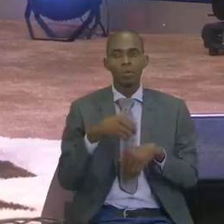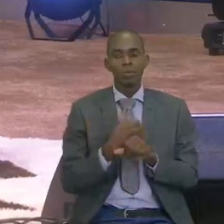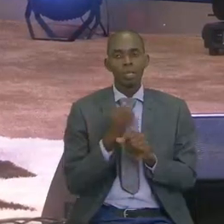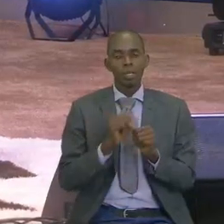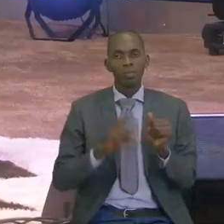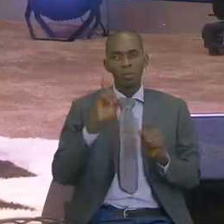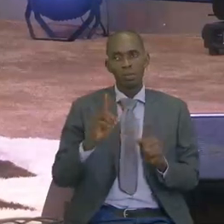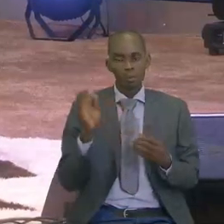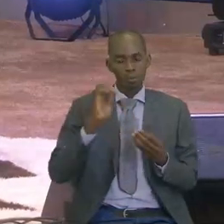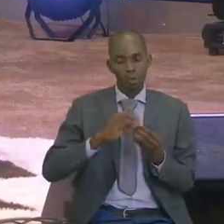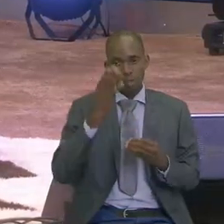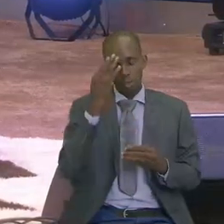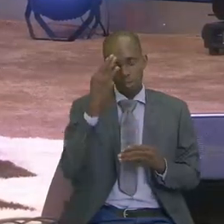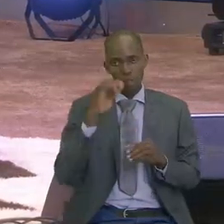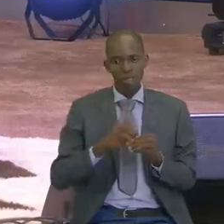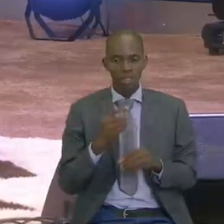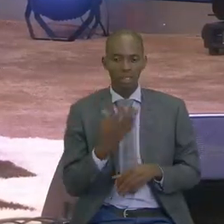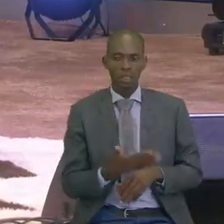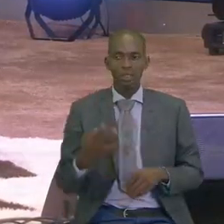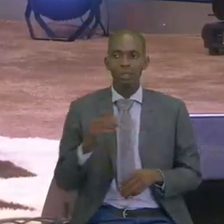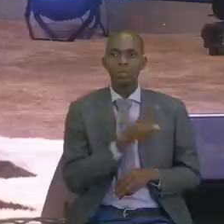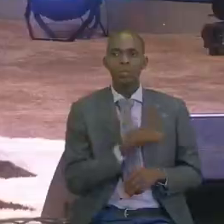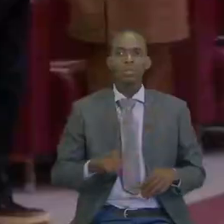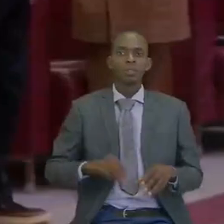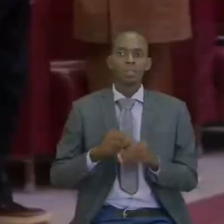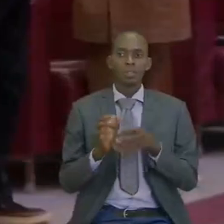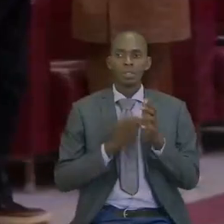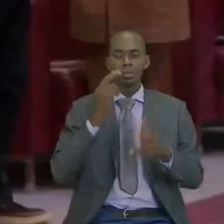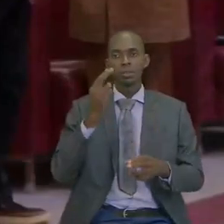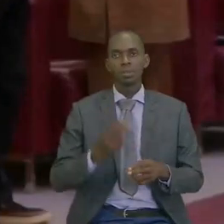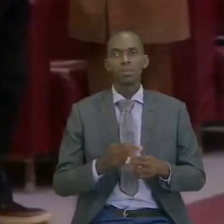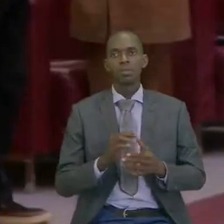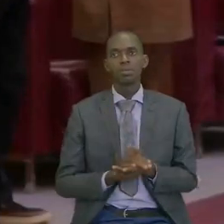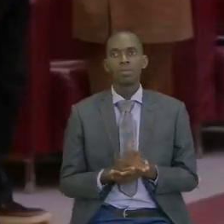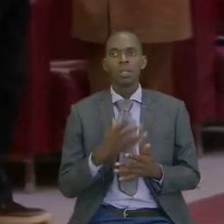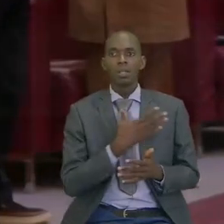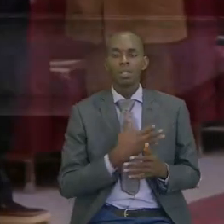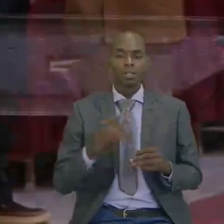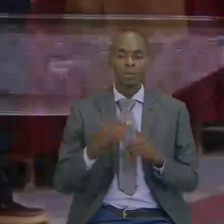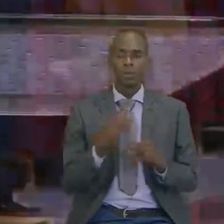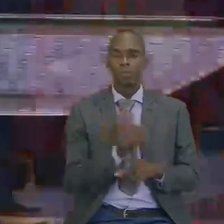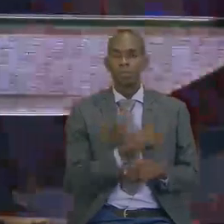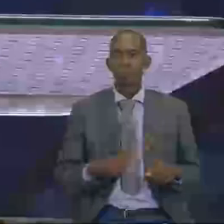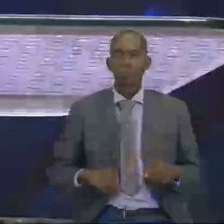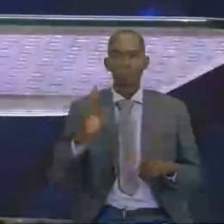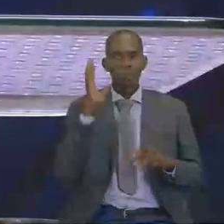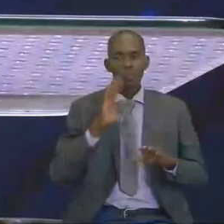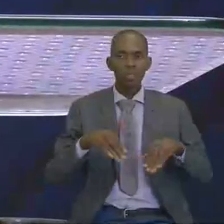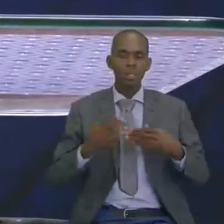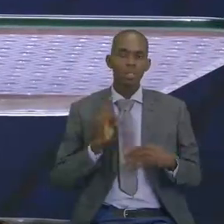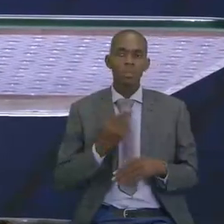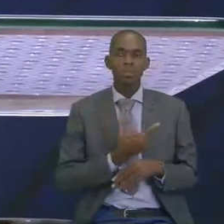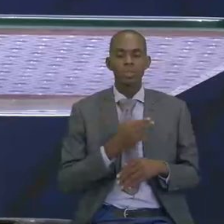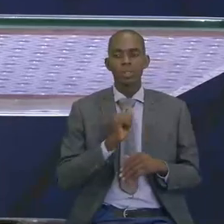nous connaissable, connaisseur dans les choses du Seigneur au nom de Jésus-Christ. Que la parole du Seigneur